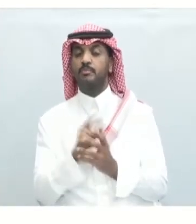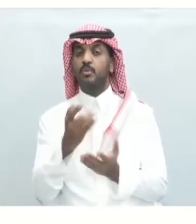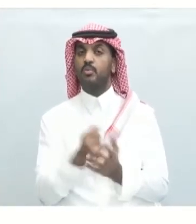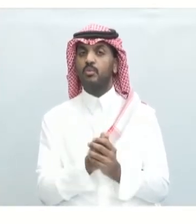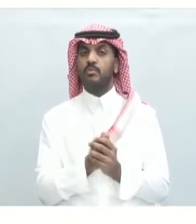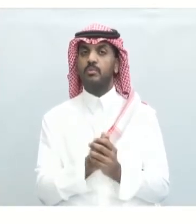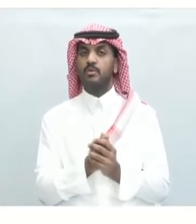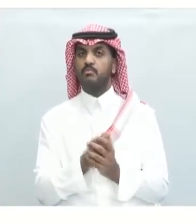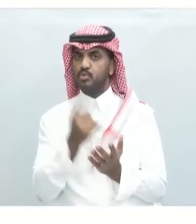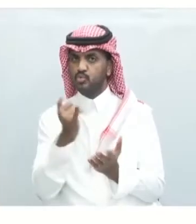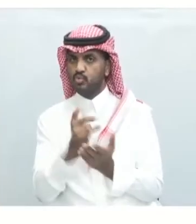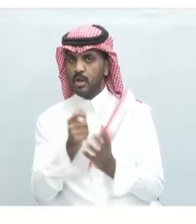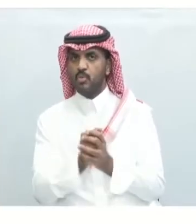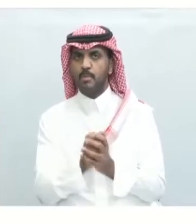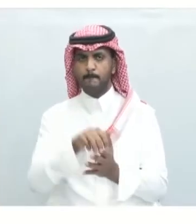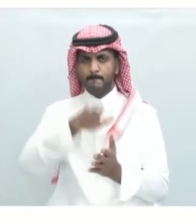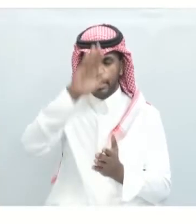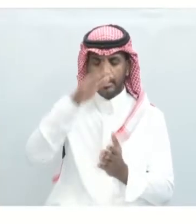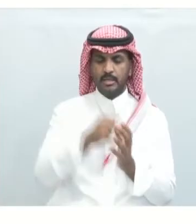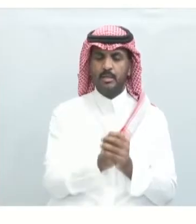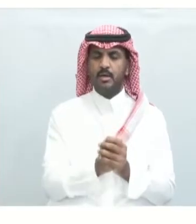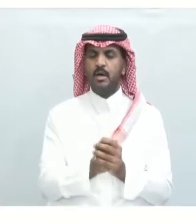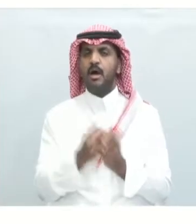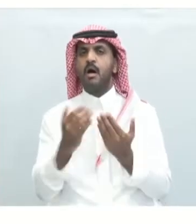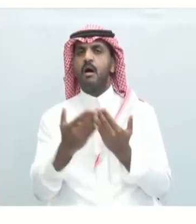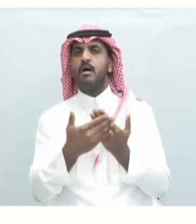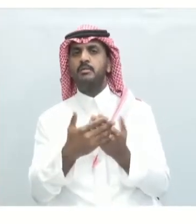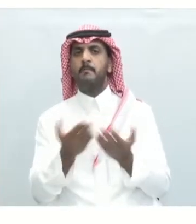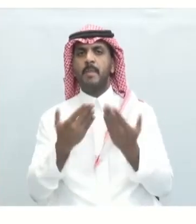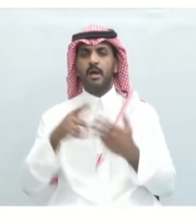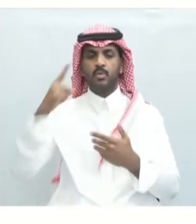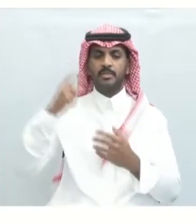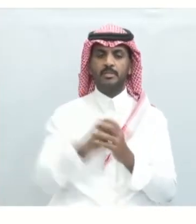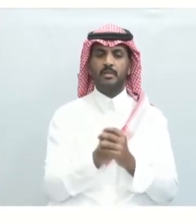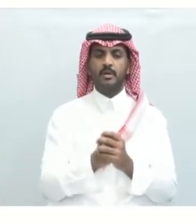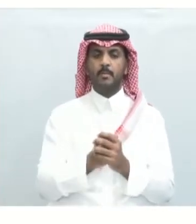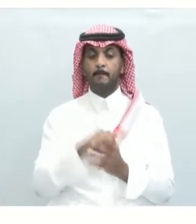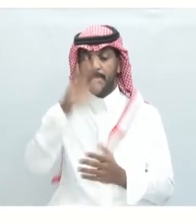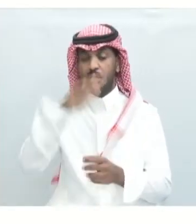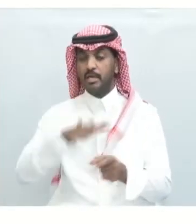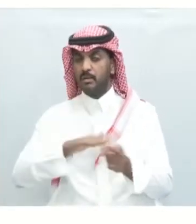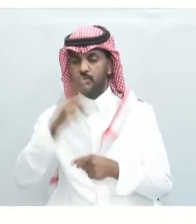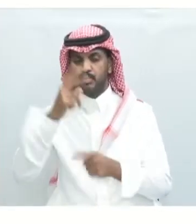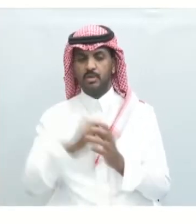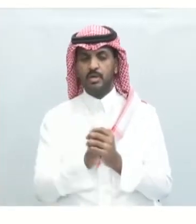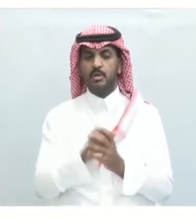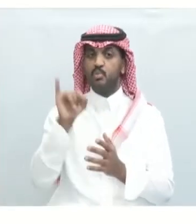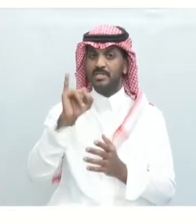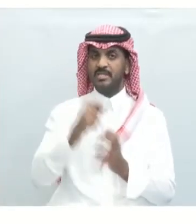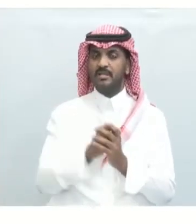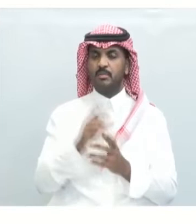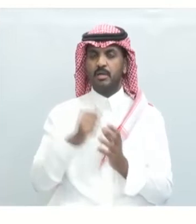وهو خادم الحرمين الشريفين ملك المملكه العربيه السعوديه حفظه الله لمؤسسات المملكه الامنيه